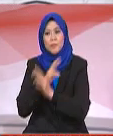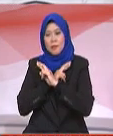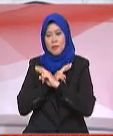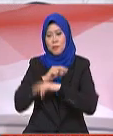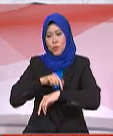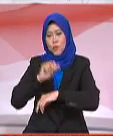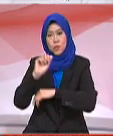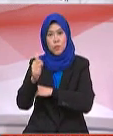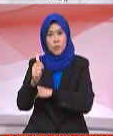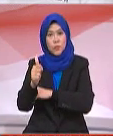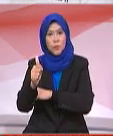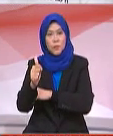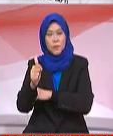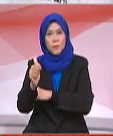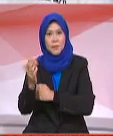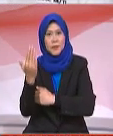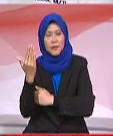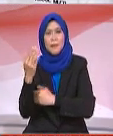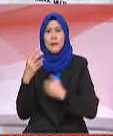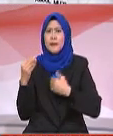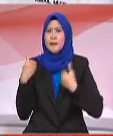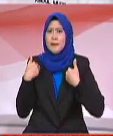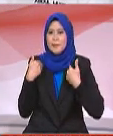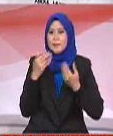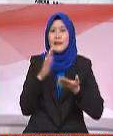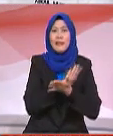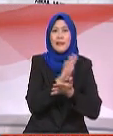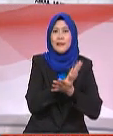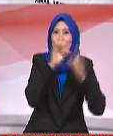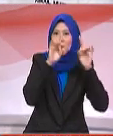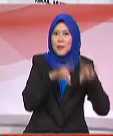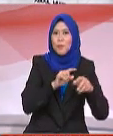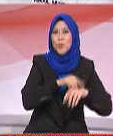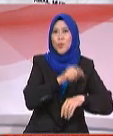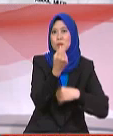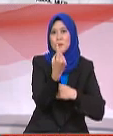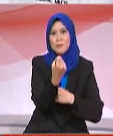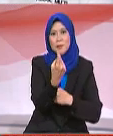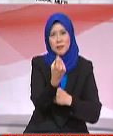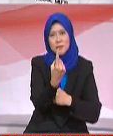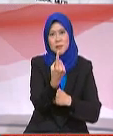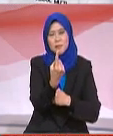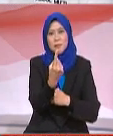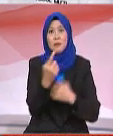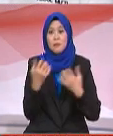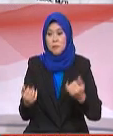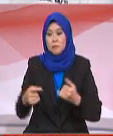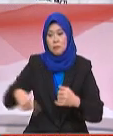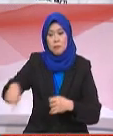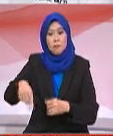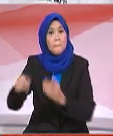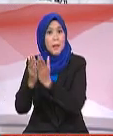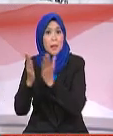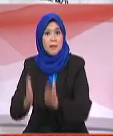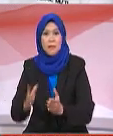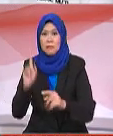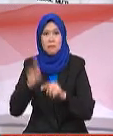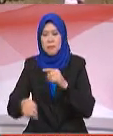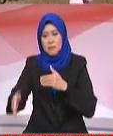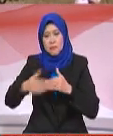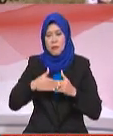ada semula, ada kertas satu lagi dalam pukul 11. Jadi dia akan, kita tak benarkan dia balik ke Dewan